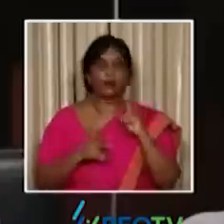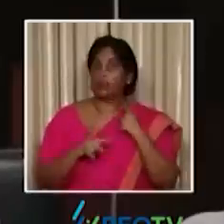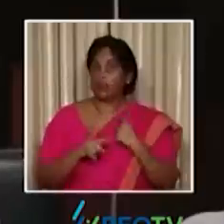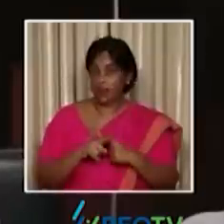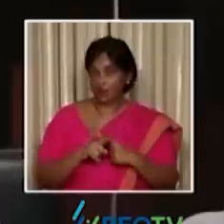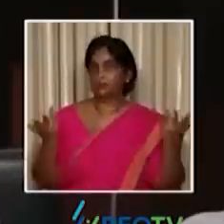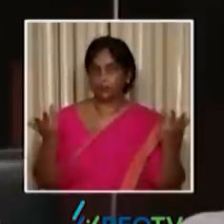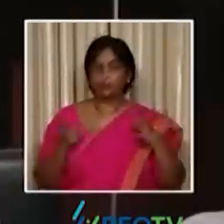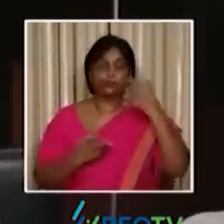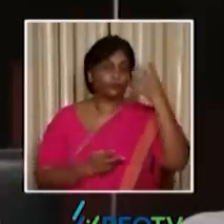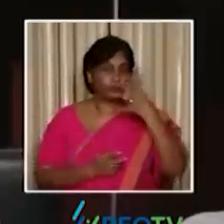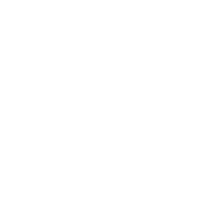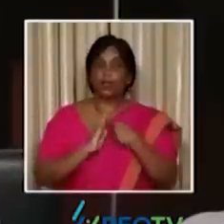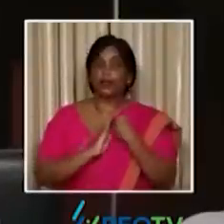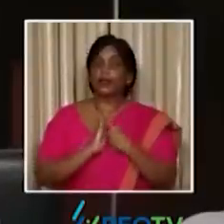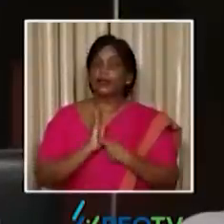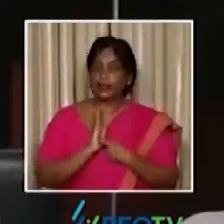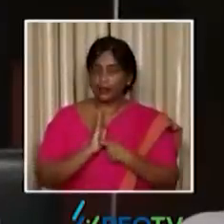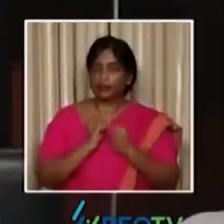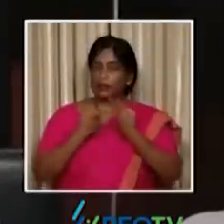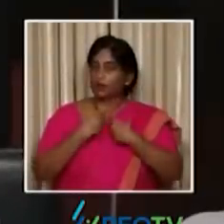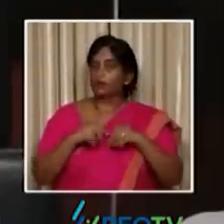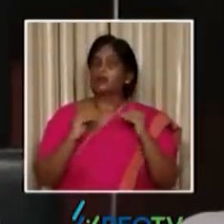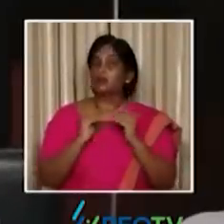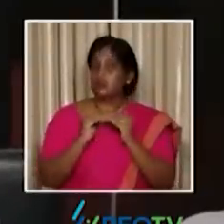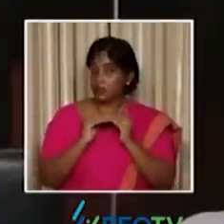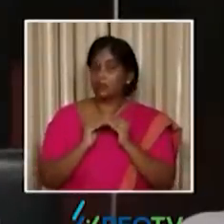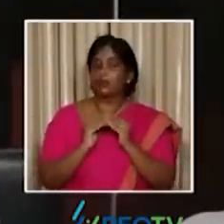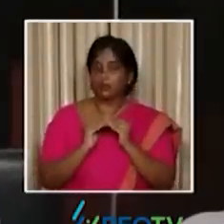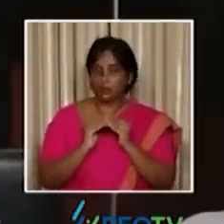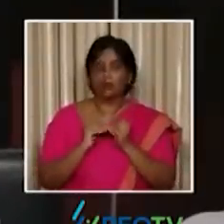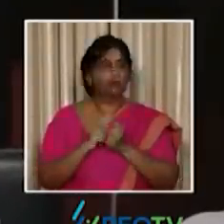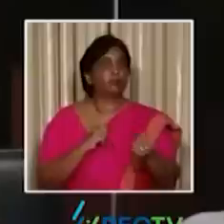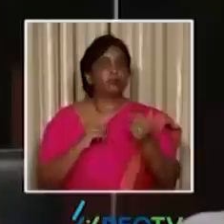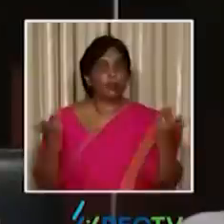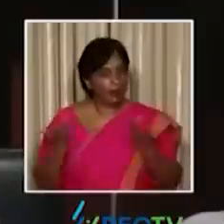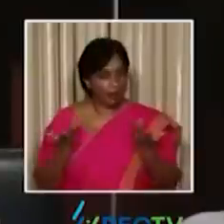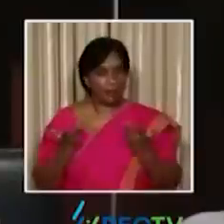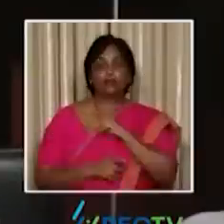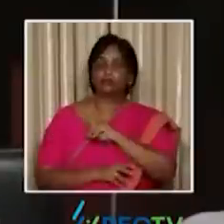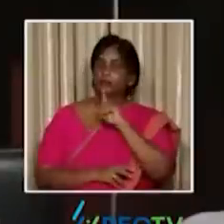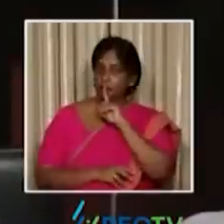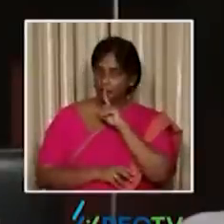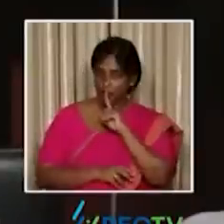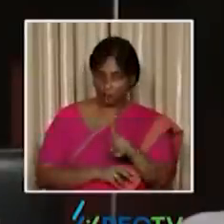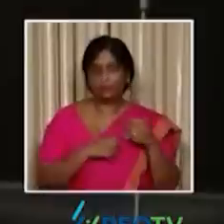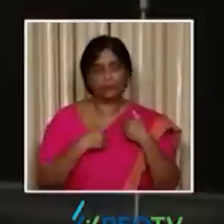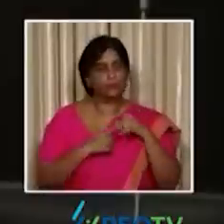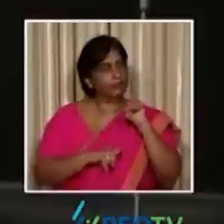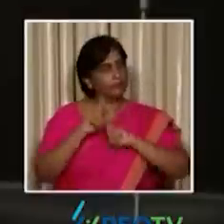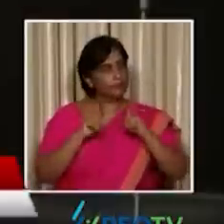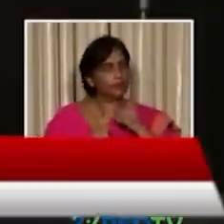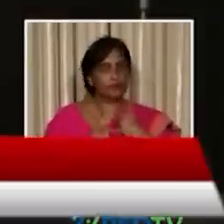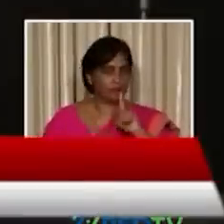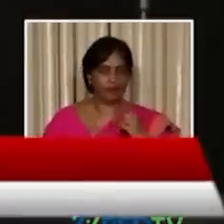තියෙන්නේ. බදු වැඩි කිරීම රටේ නීතිය සැමෝටම එක හා සමානව ක්‍රියාත්මක වෙන්නේ නැහැ කියන එක තමයි වුන් සඳහන් කරන්නේ. මම